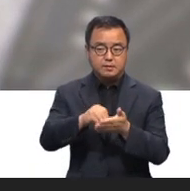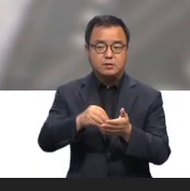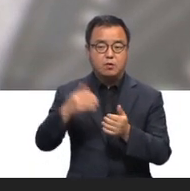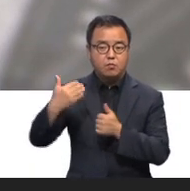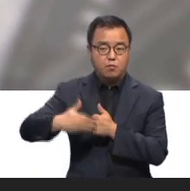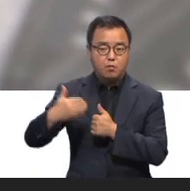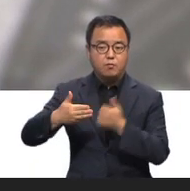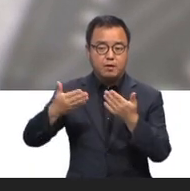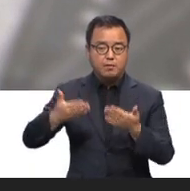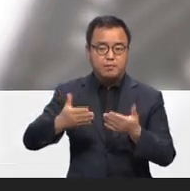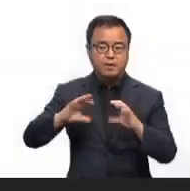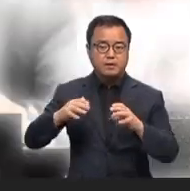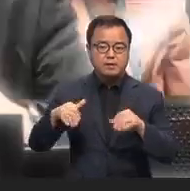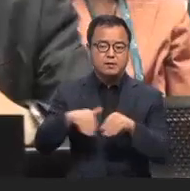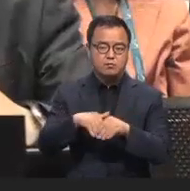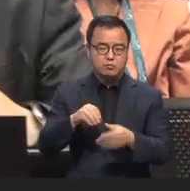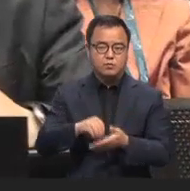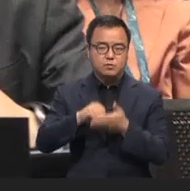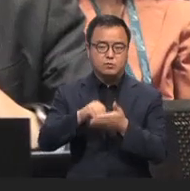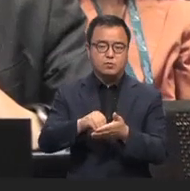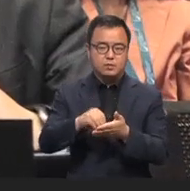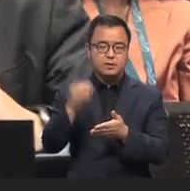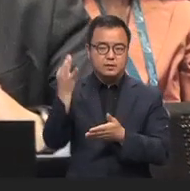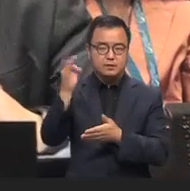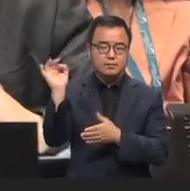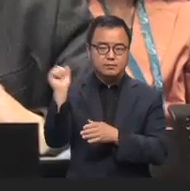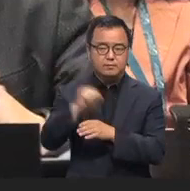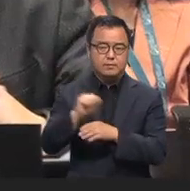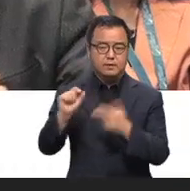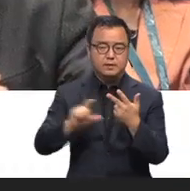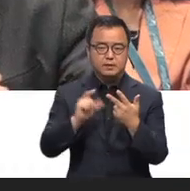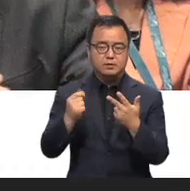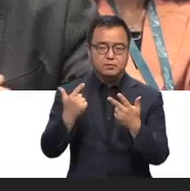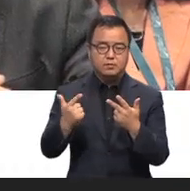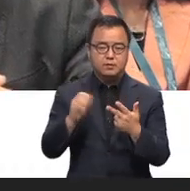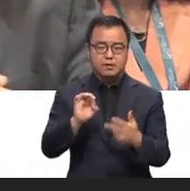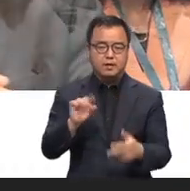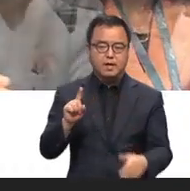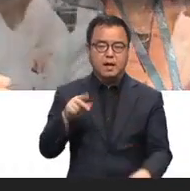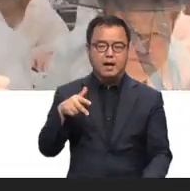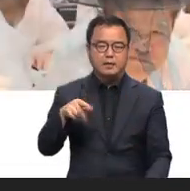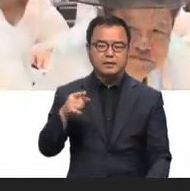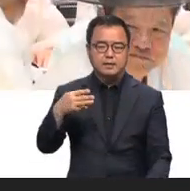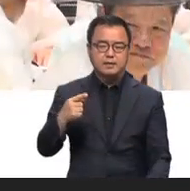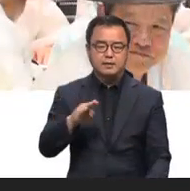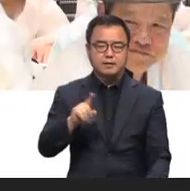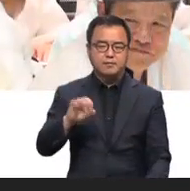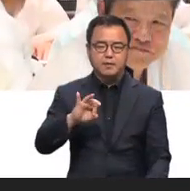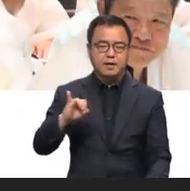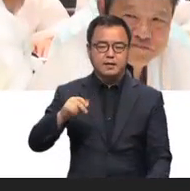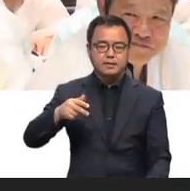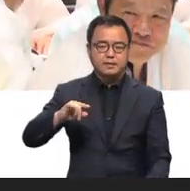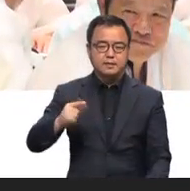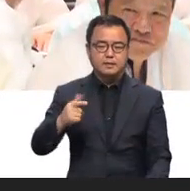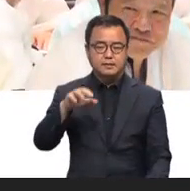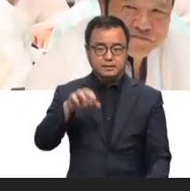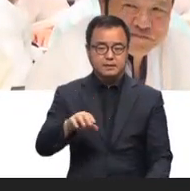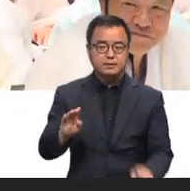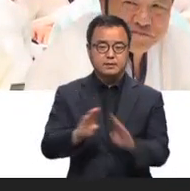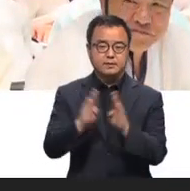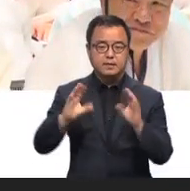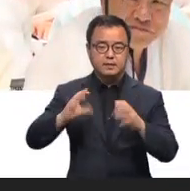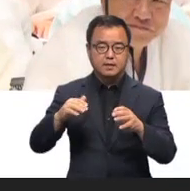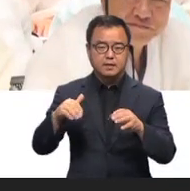등재가 확실시 됐습니다 마침내 7월 6일 아제르바이잔 수도 바쿠 에서 열린 제 43차 세계유산 위원회